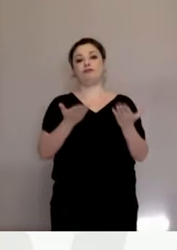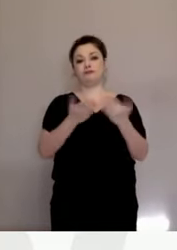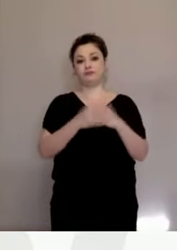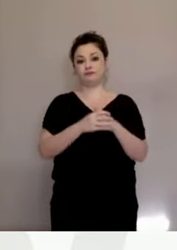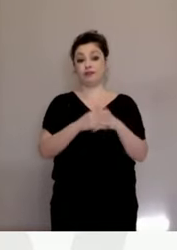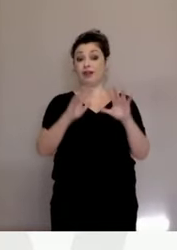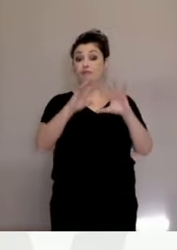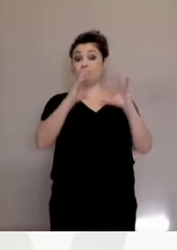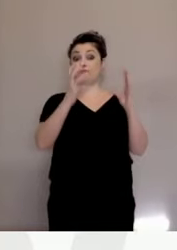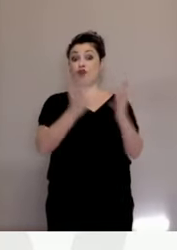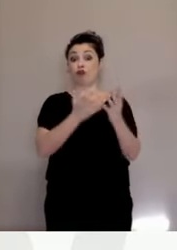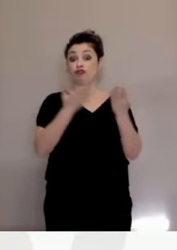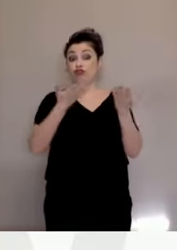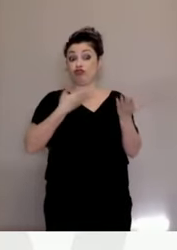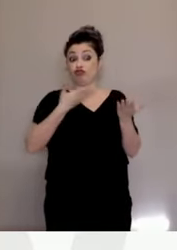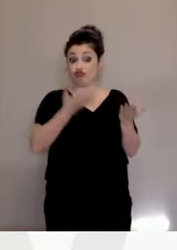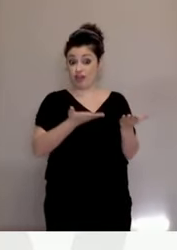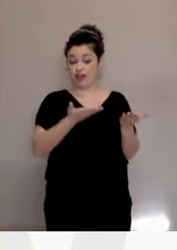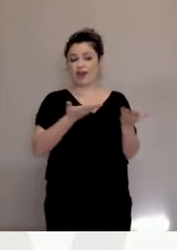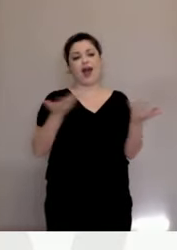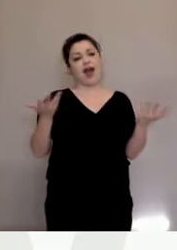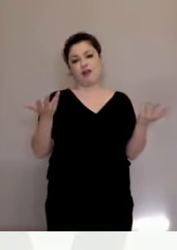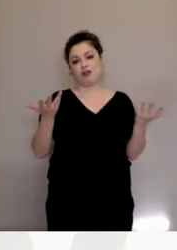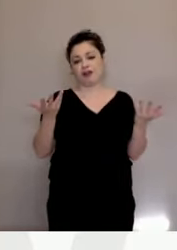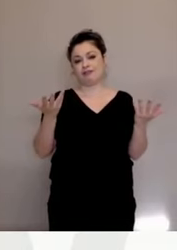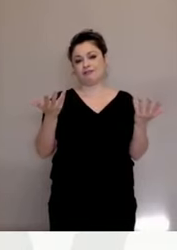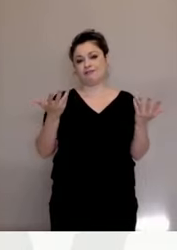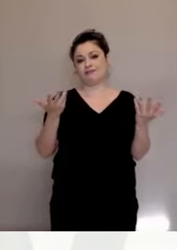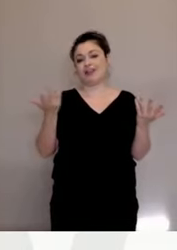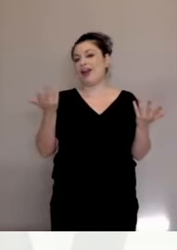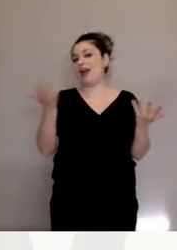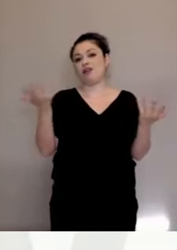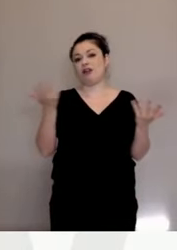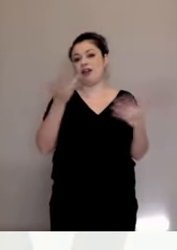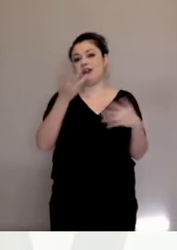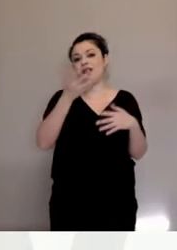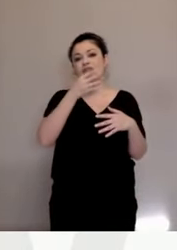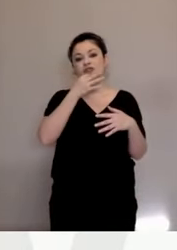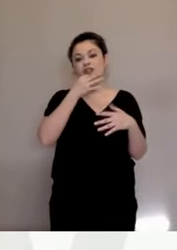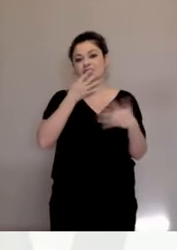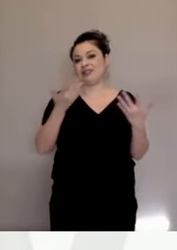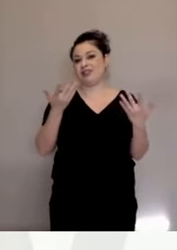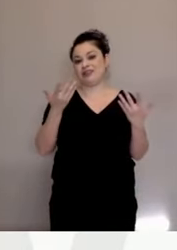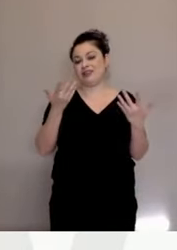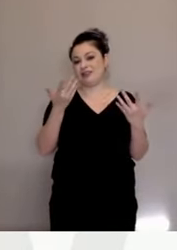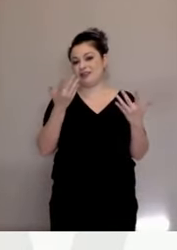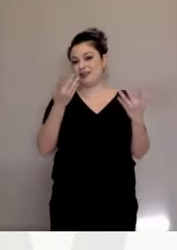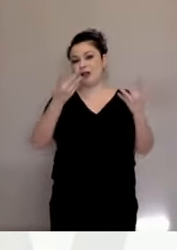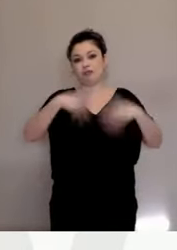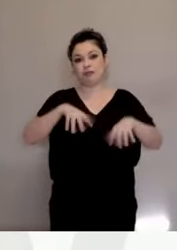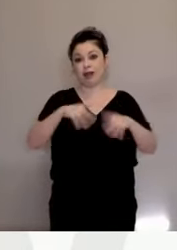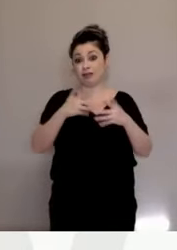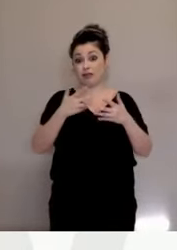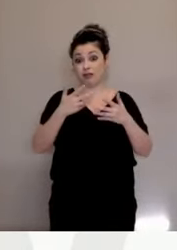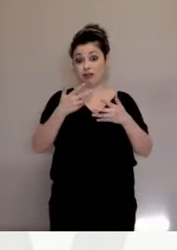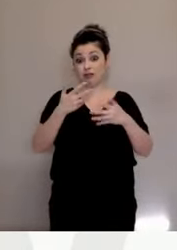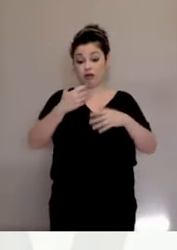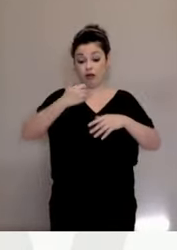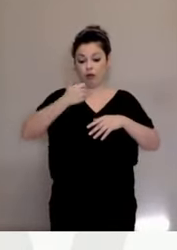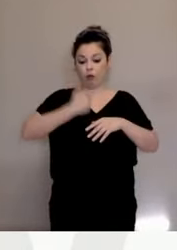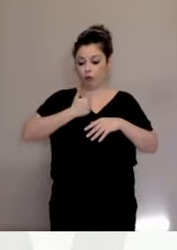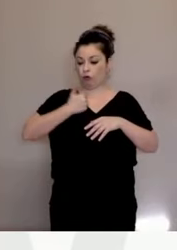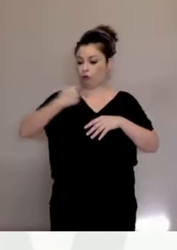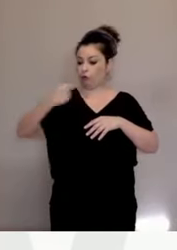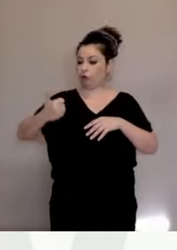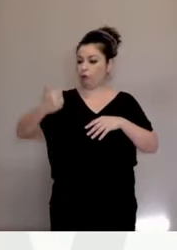E allora, se c'è il mondo, il mondo non è l'esistenza di uno